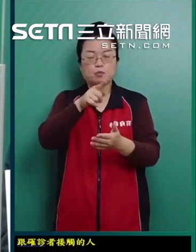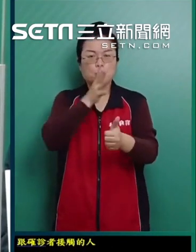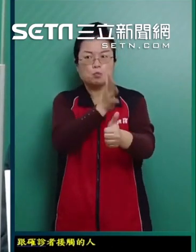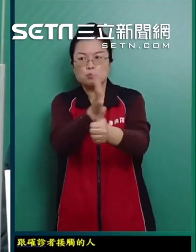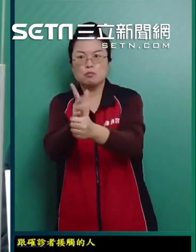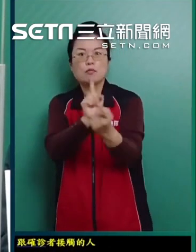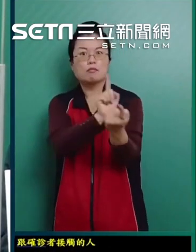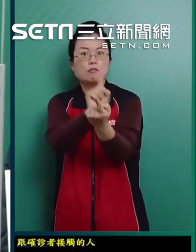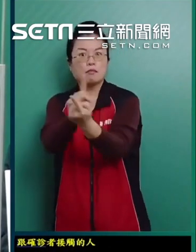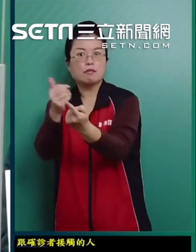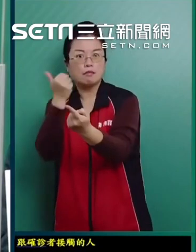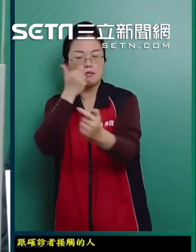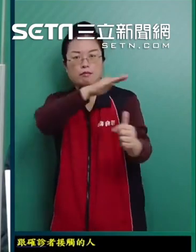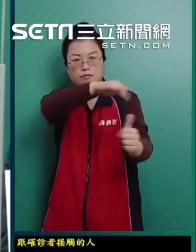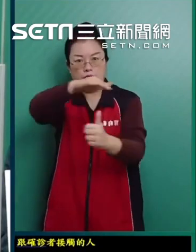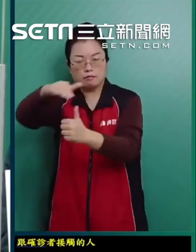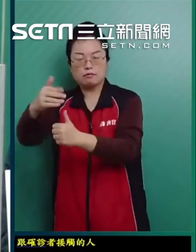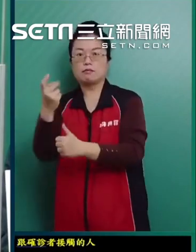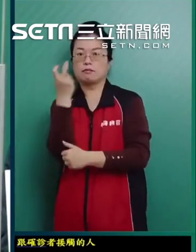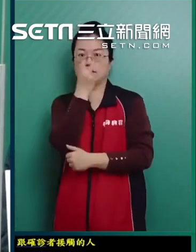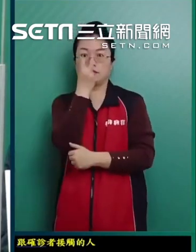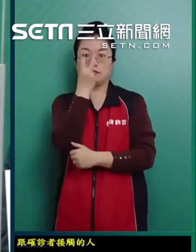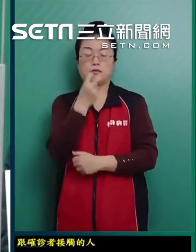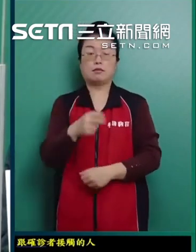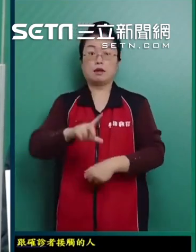那时间序大概是